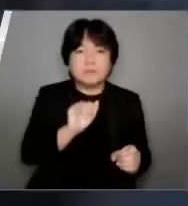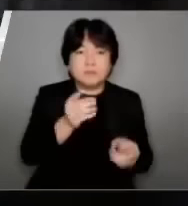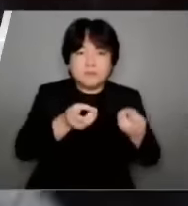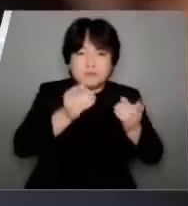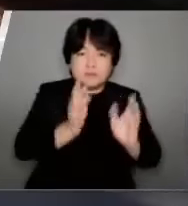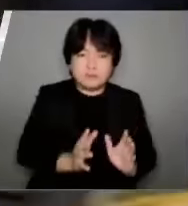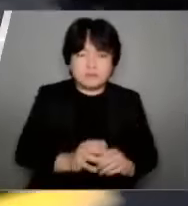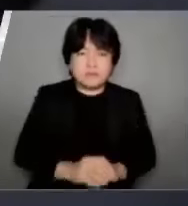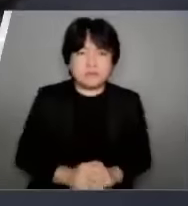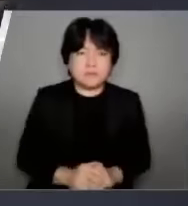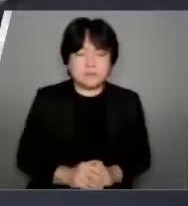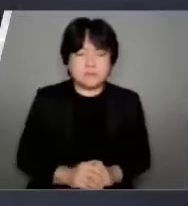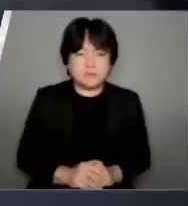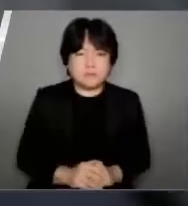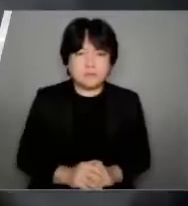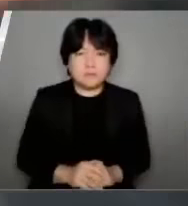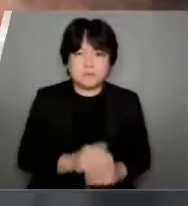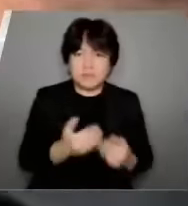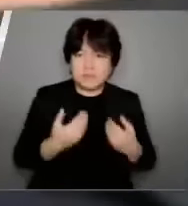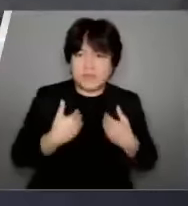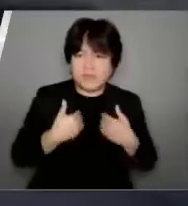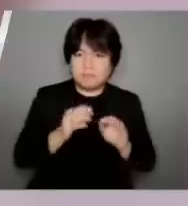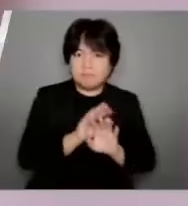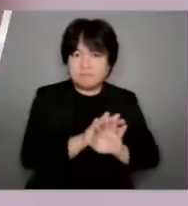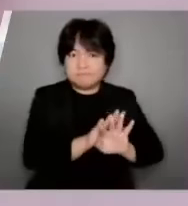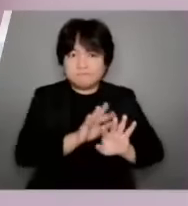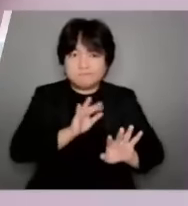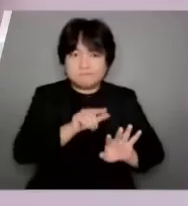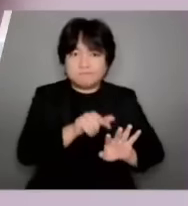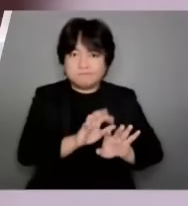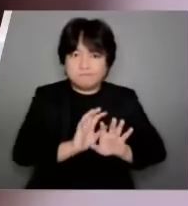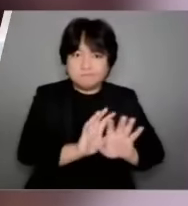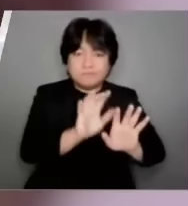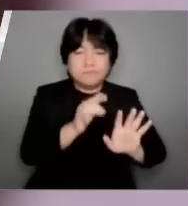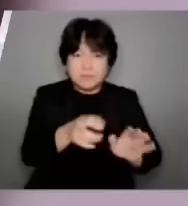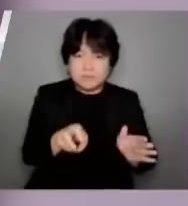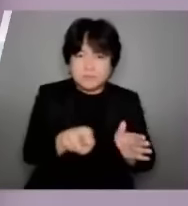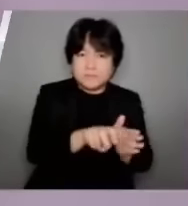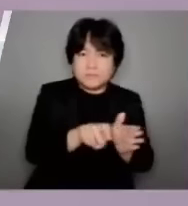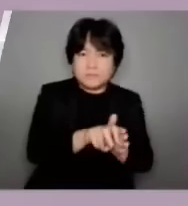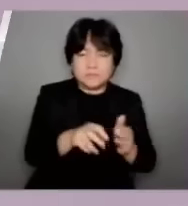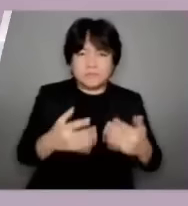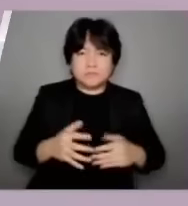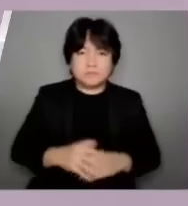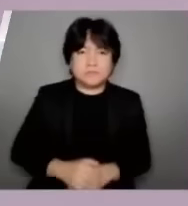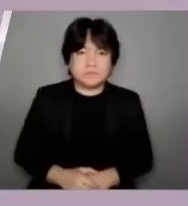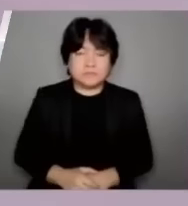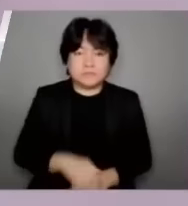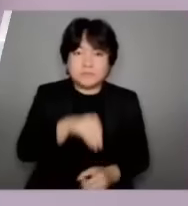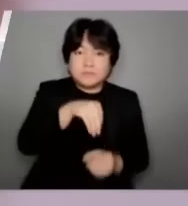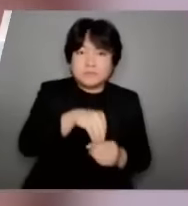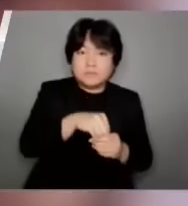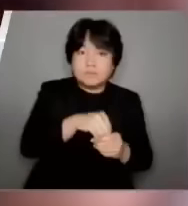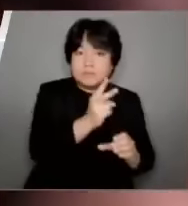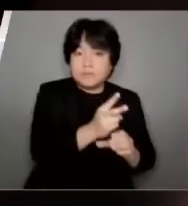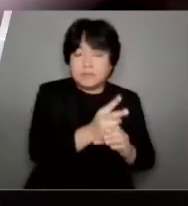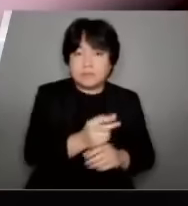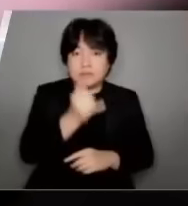at nagkatulakan pa habang isinasakay ang dalawa. Sa kuhang ito sa loob ng van, kita na parang hilo si